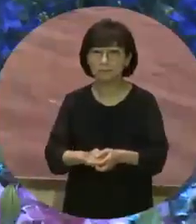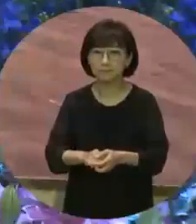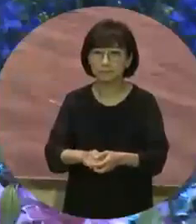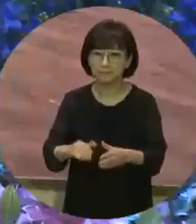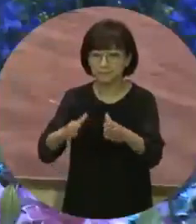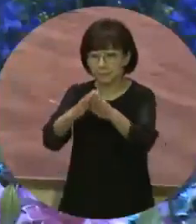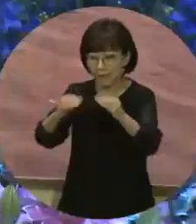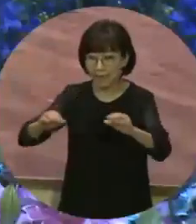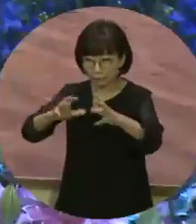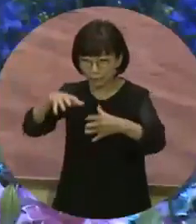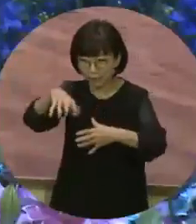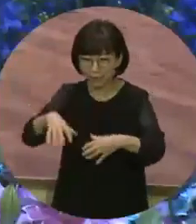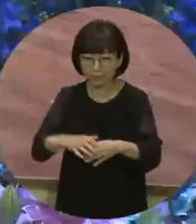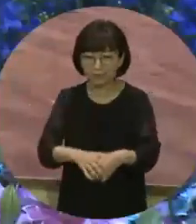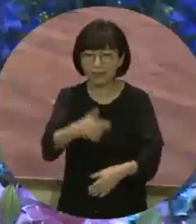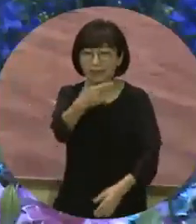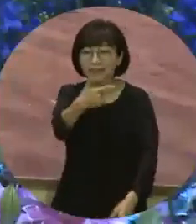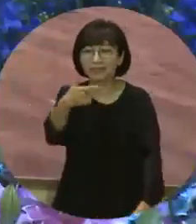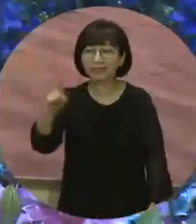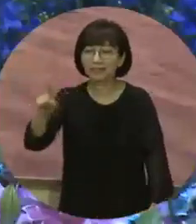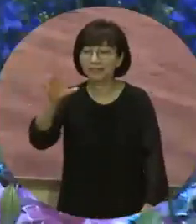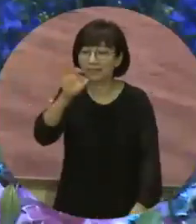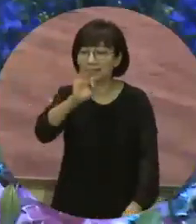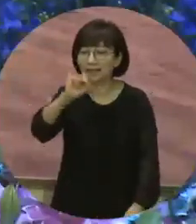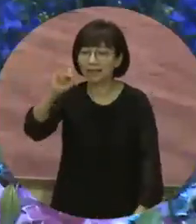어마어마한 나일강이 흐르고 있어요.